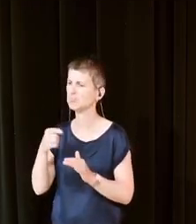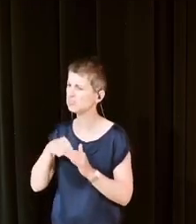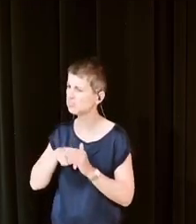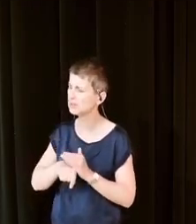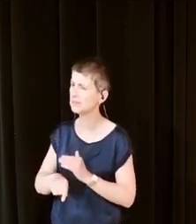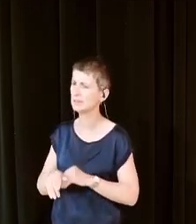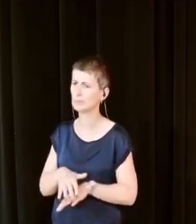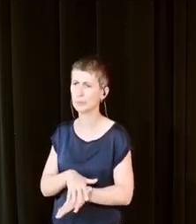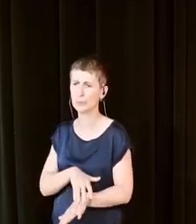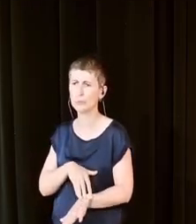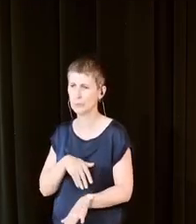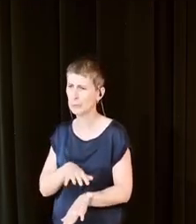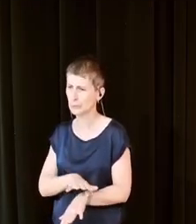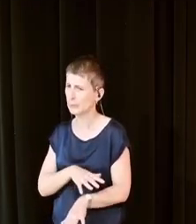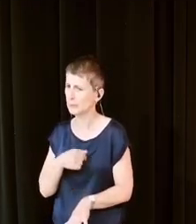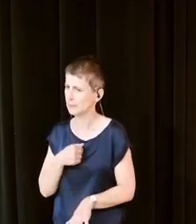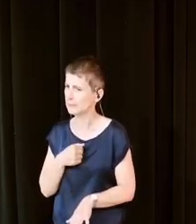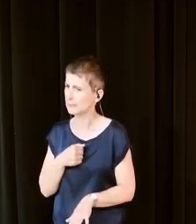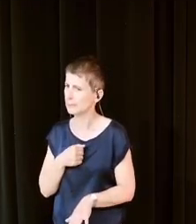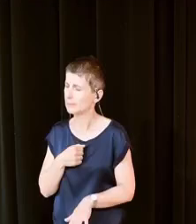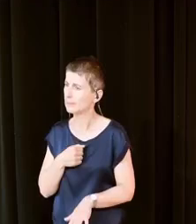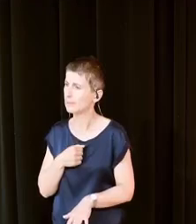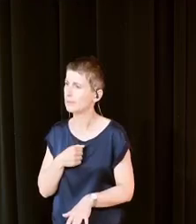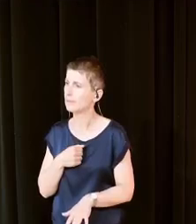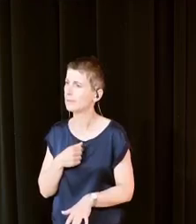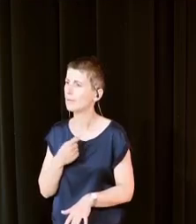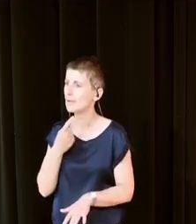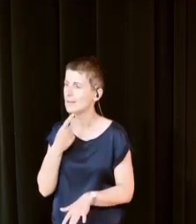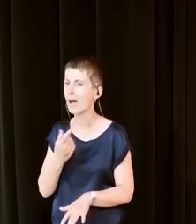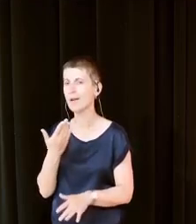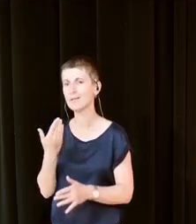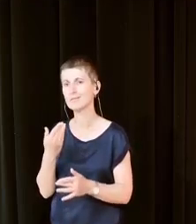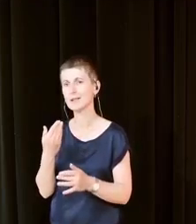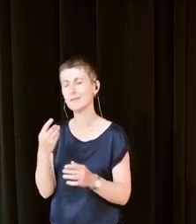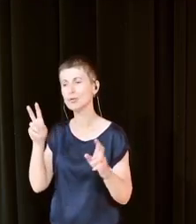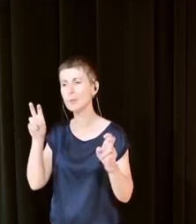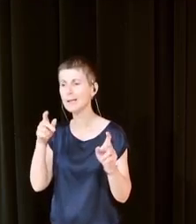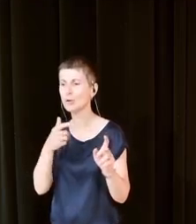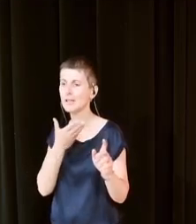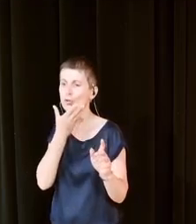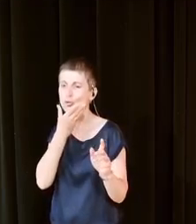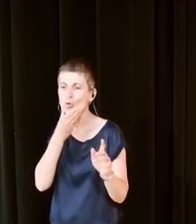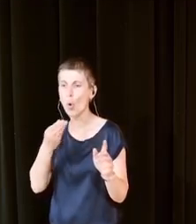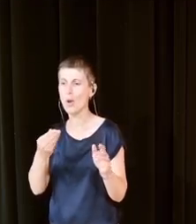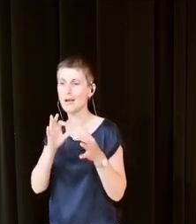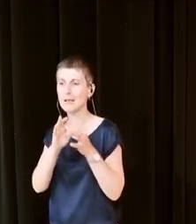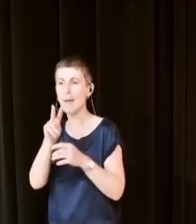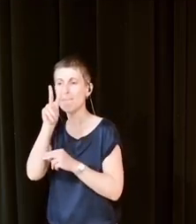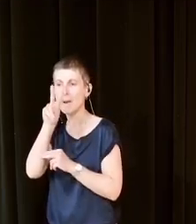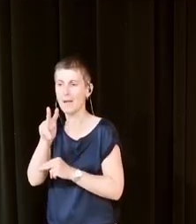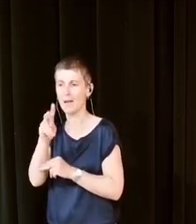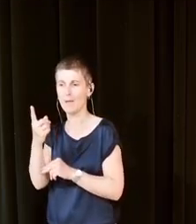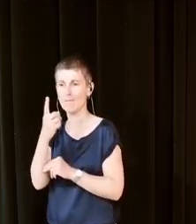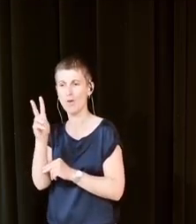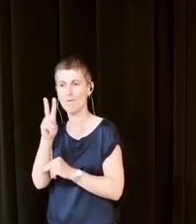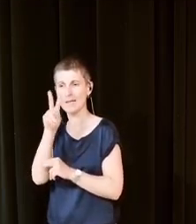hat. Und es heißt ja immer, die Schönheit liegt im Blick des Betrachters. Daher ist es total unwichtig, was jeder Einzelne hier in